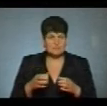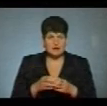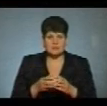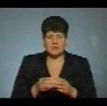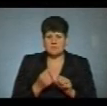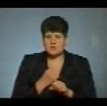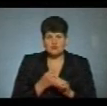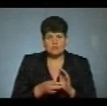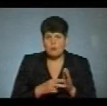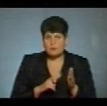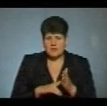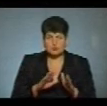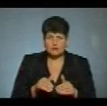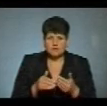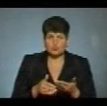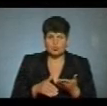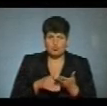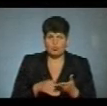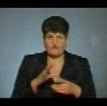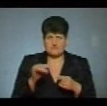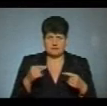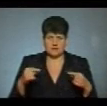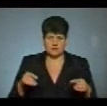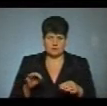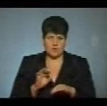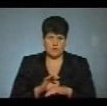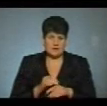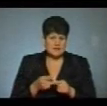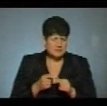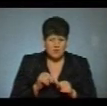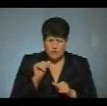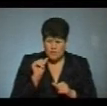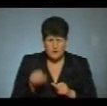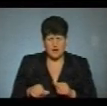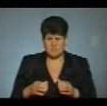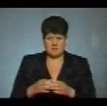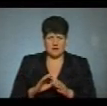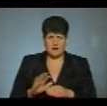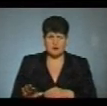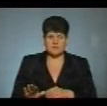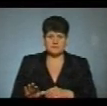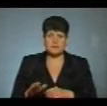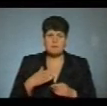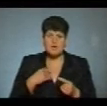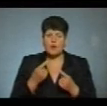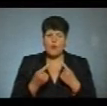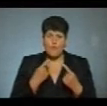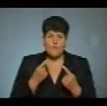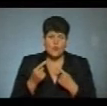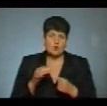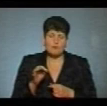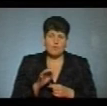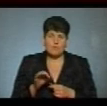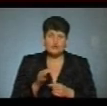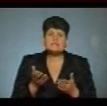плановому порядку і надають допомогу всім іншим хворим. Тобто це окремо... Так, це окремо абсолютно інші бригади. Тобто це ми говоримо про,